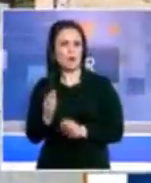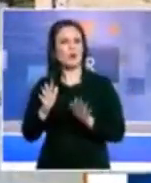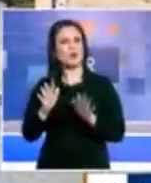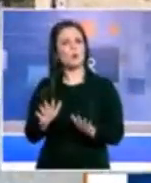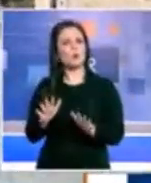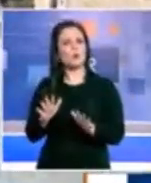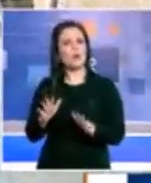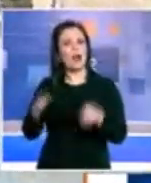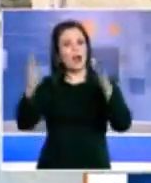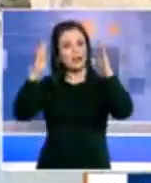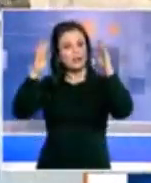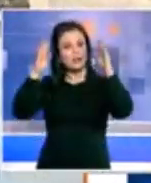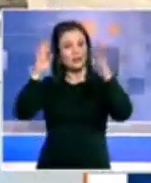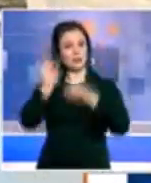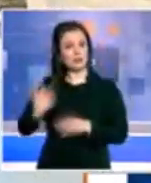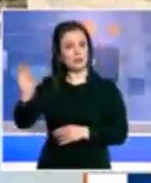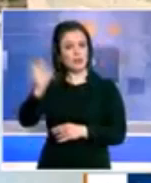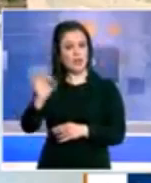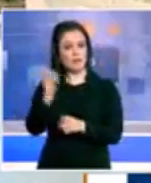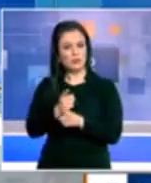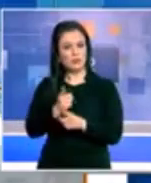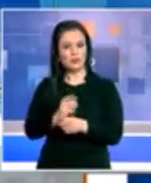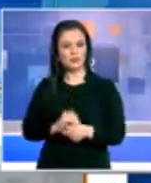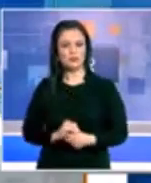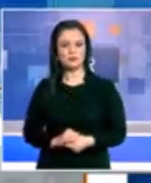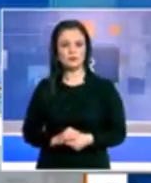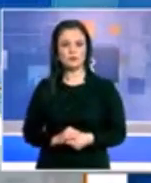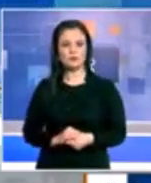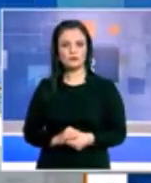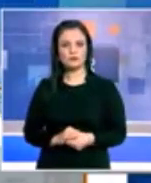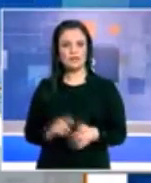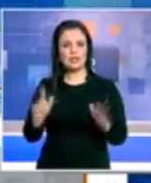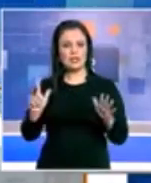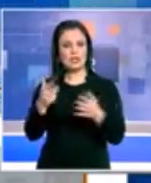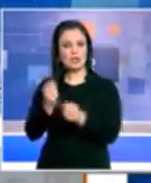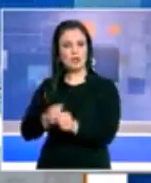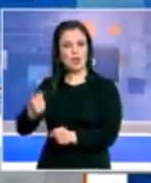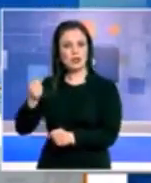abbassare la guardia nel Settimo anniversario della scomparsa